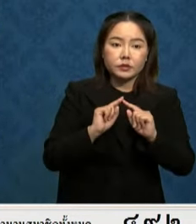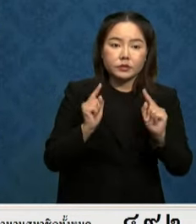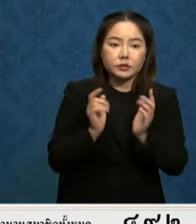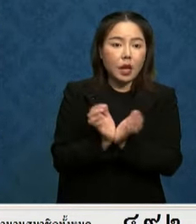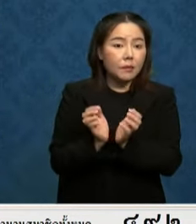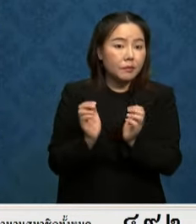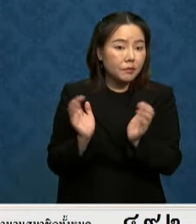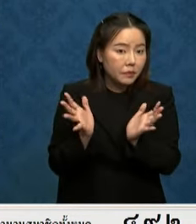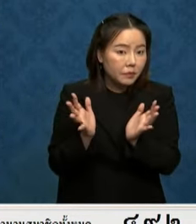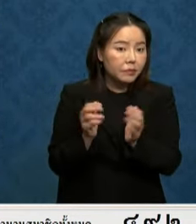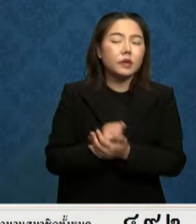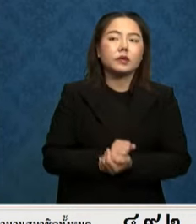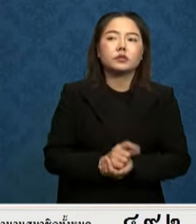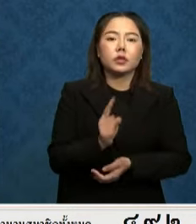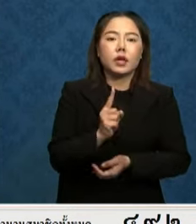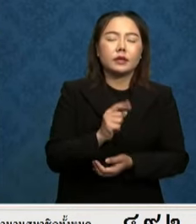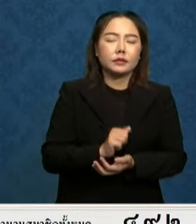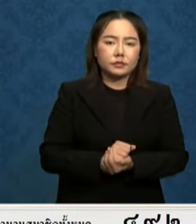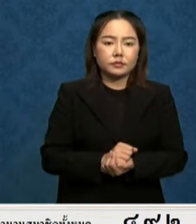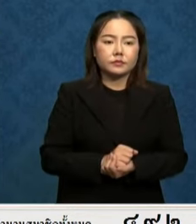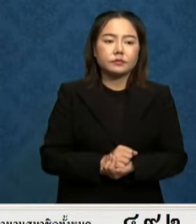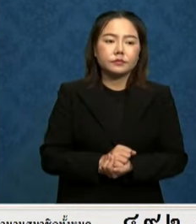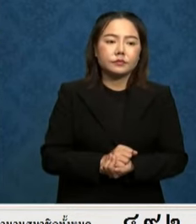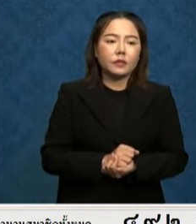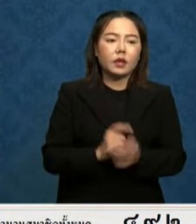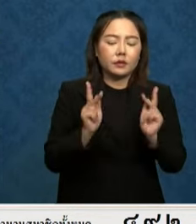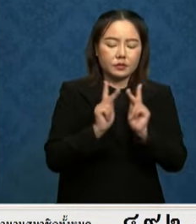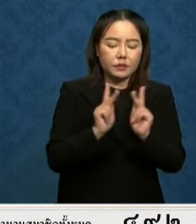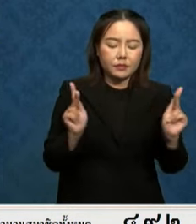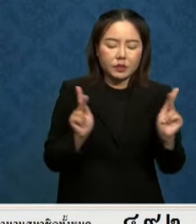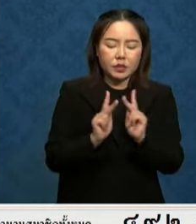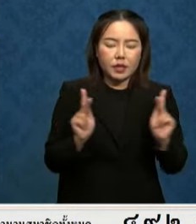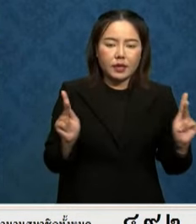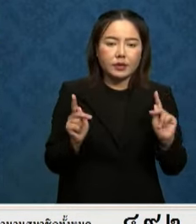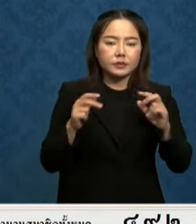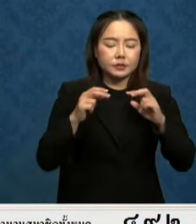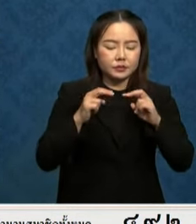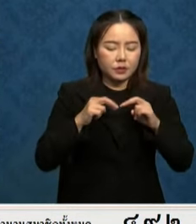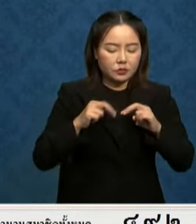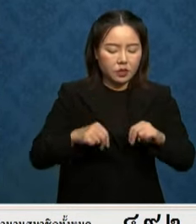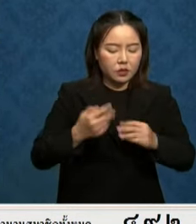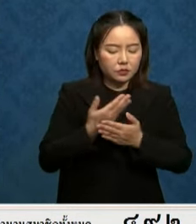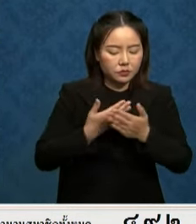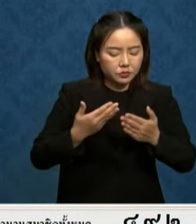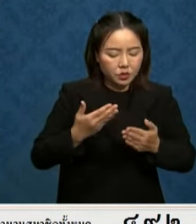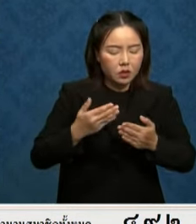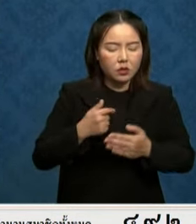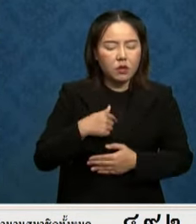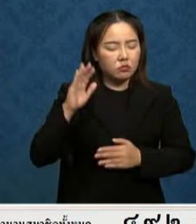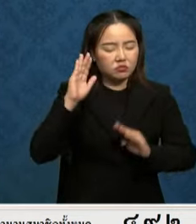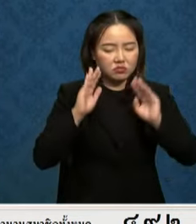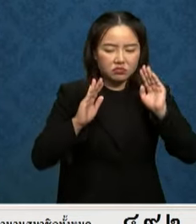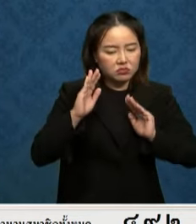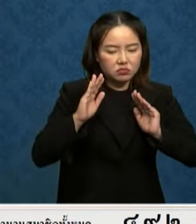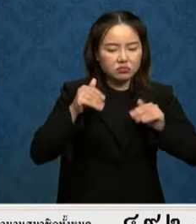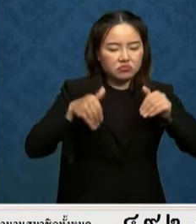าร 110 และมาตาร 112คณะกรมมาธิการจึงไม่พงประสุงที่จะมีการออกเสีงลประชมติวคณะกรม